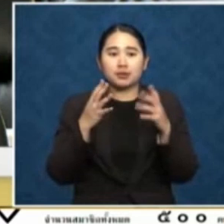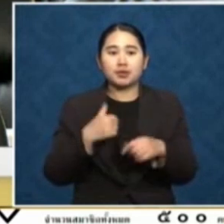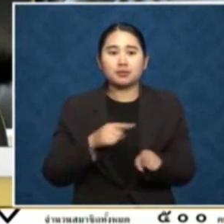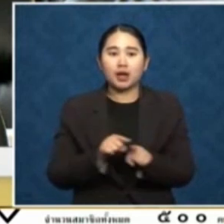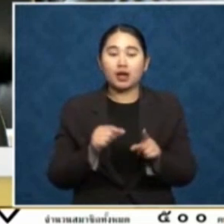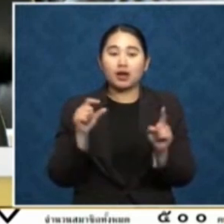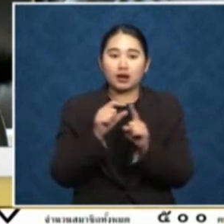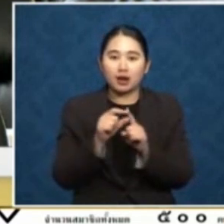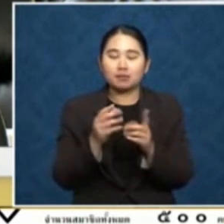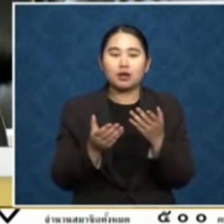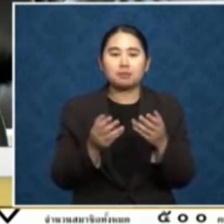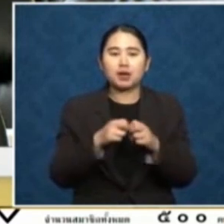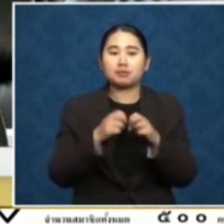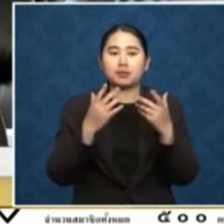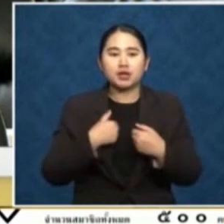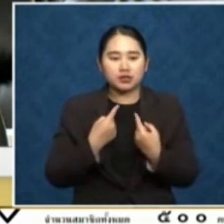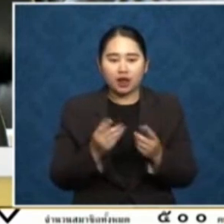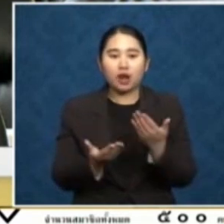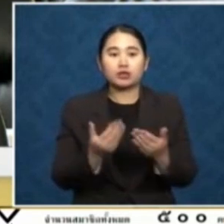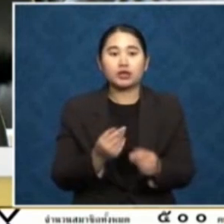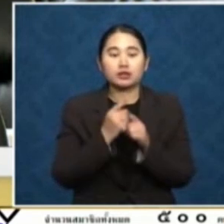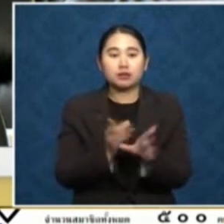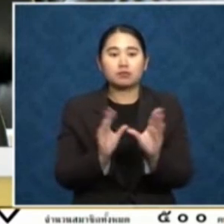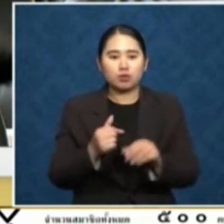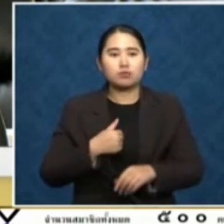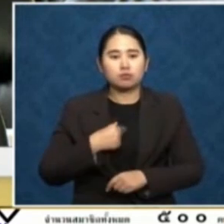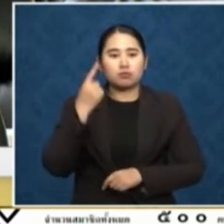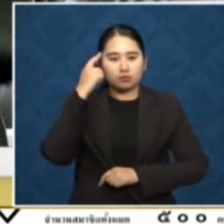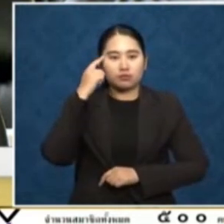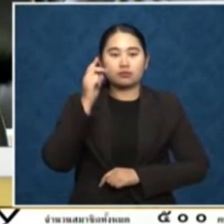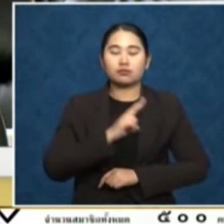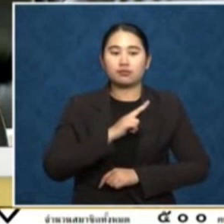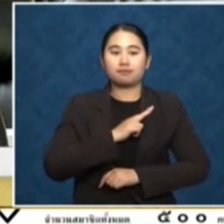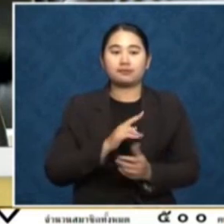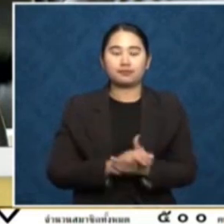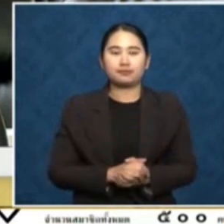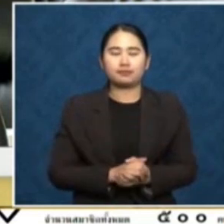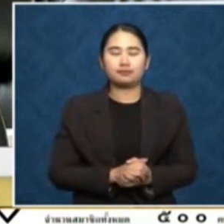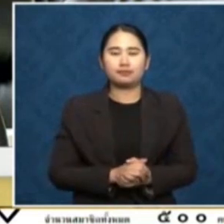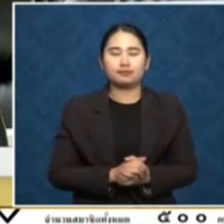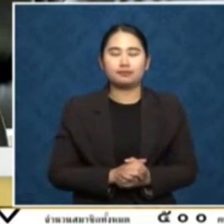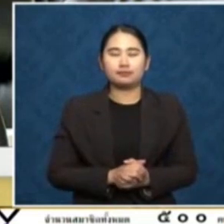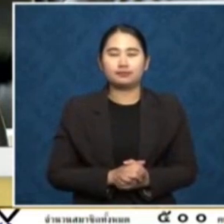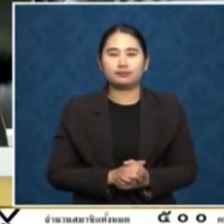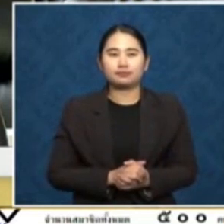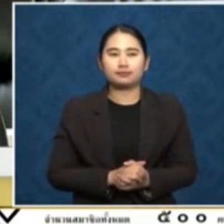ทศที่เปิดแล้วไม่ได้คัดค้านนะไอ้ที่ว่าจะคำนำหน้าอะไรแต่เป็นความเห็นของสภาผู้แทนเป็นของผมเนี่ยนะ